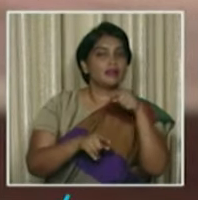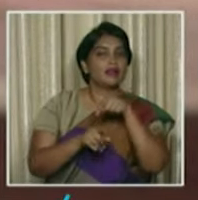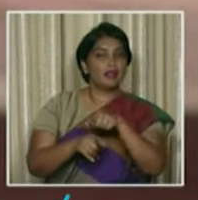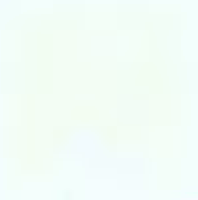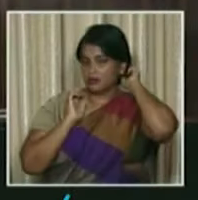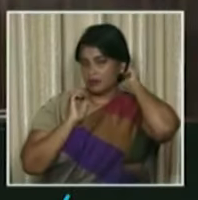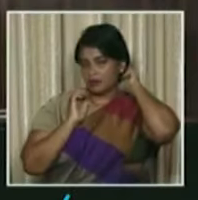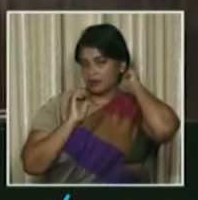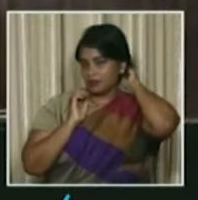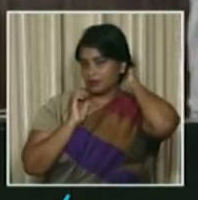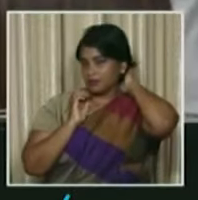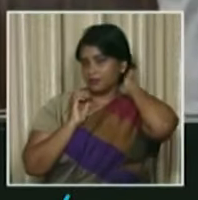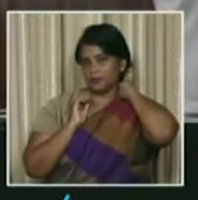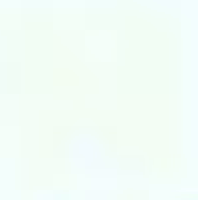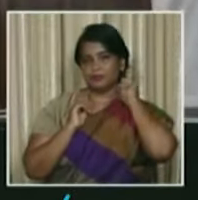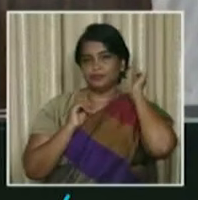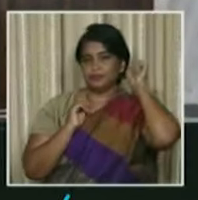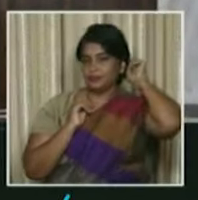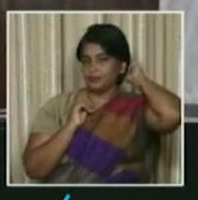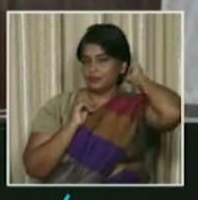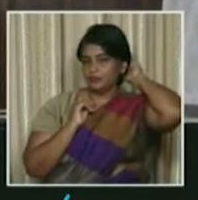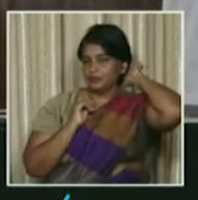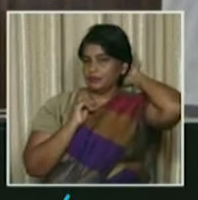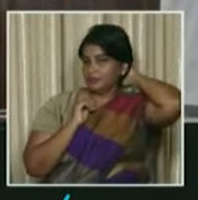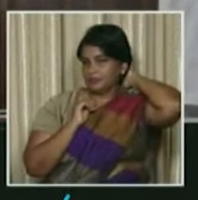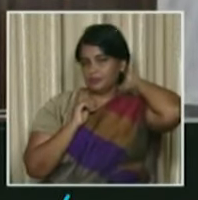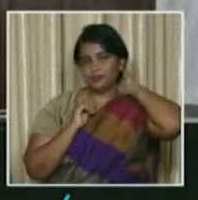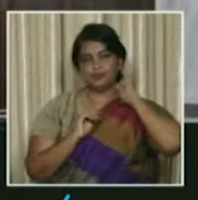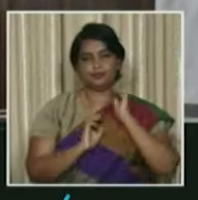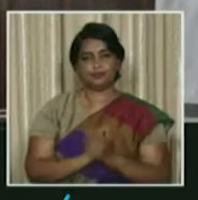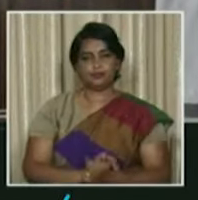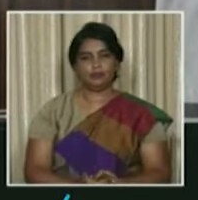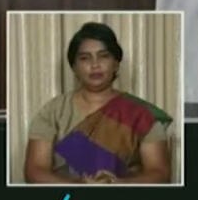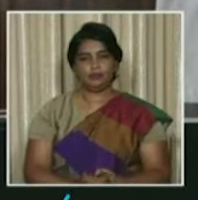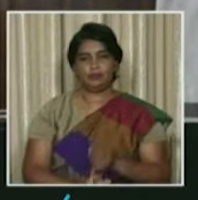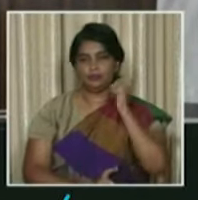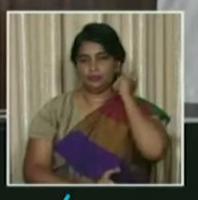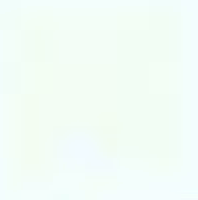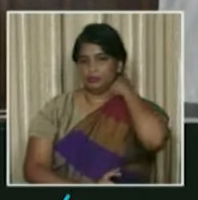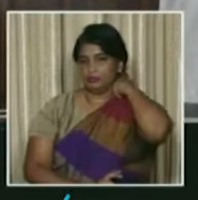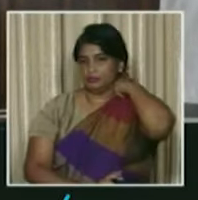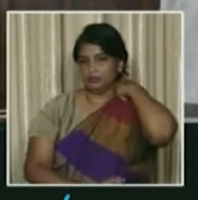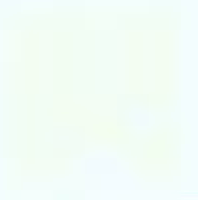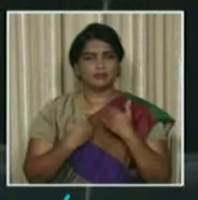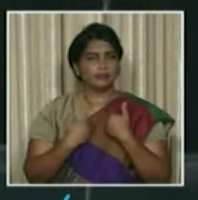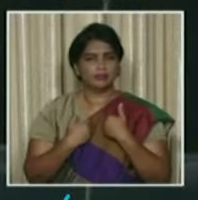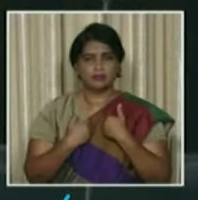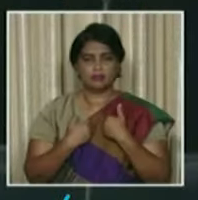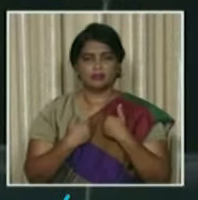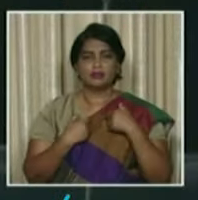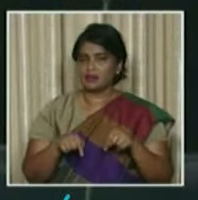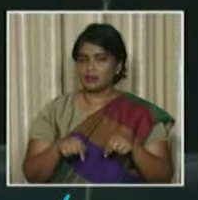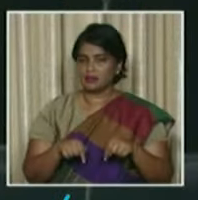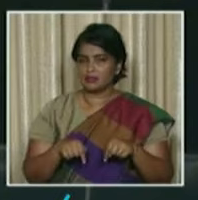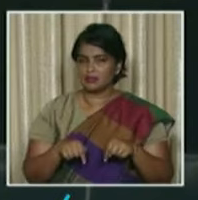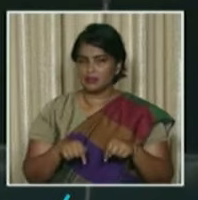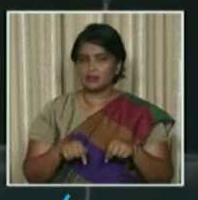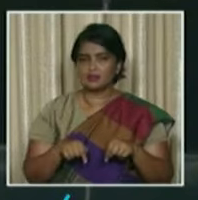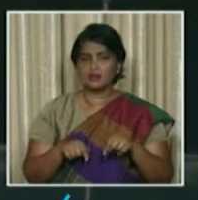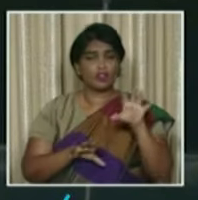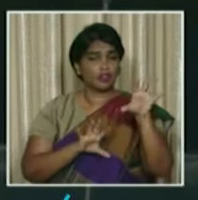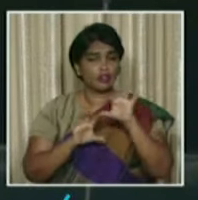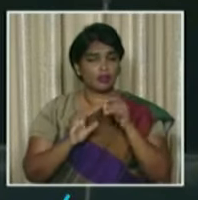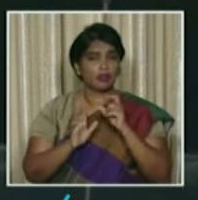මේ කෙරුවාව. ඔබතුමා මතක තියාගන්න. වරප්‍රසාද ප්‍රශ්න. JDB එකේ ඔබතුමා කරපේ ඕන ලයිස්ුවක් ගෙනල්ලා අපි කියන්න. හරි බොහොම ස්තුතියි. මේ සභාවේ පත් කරන